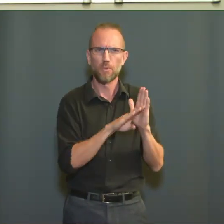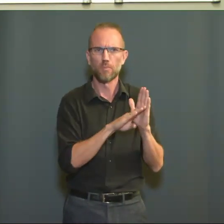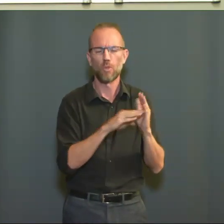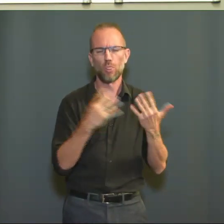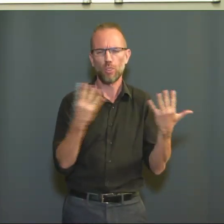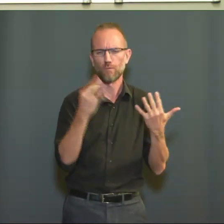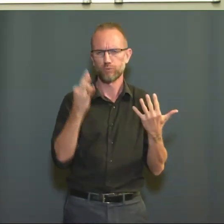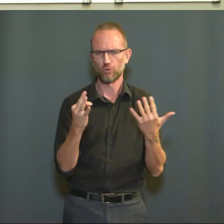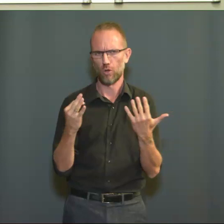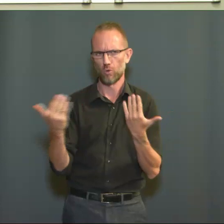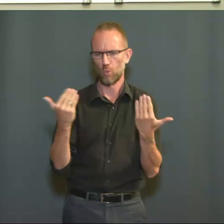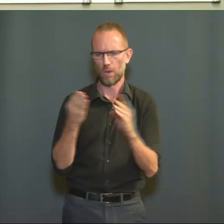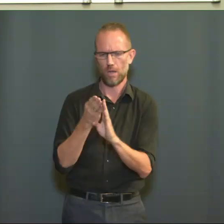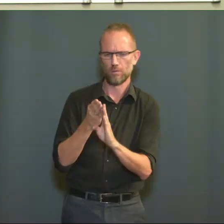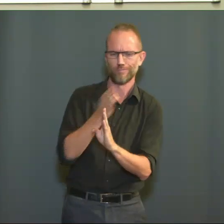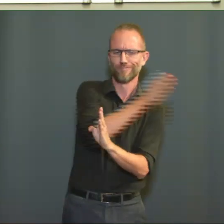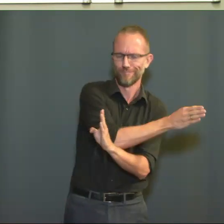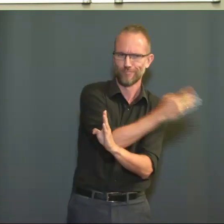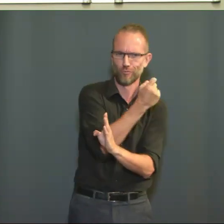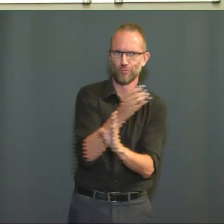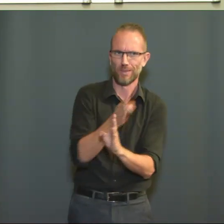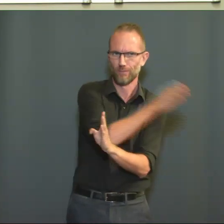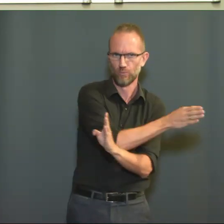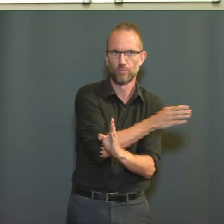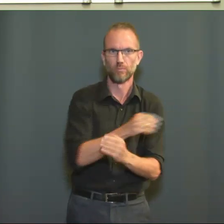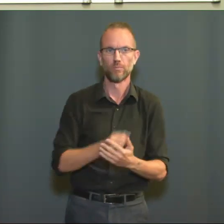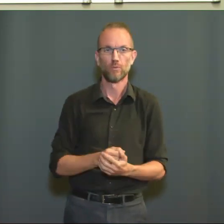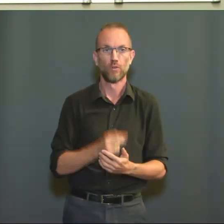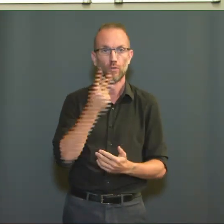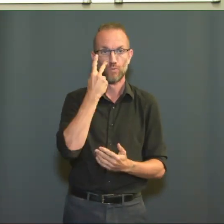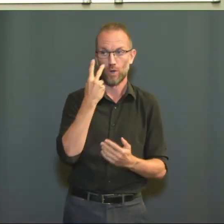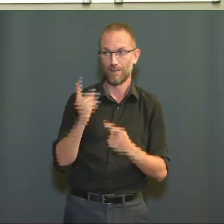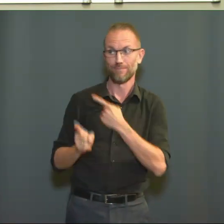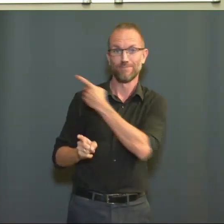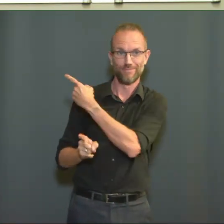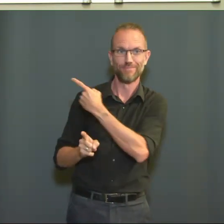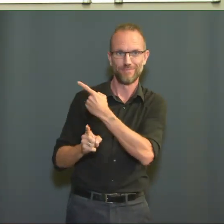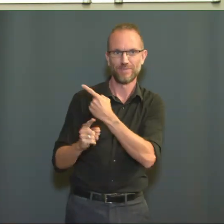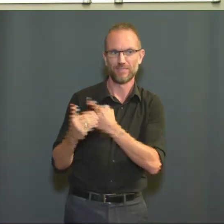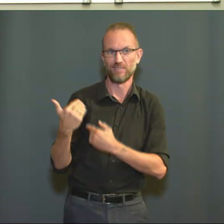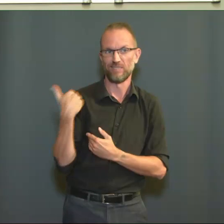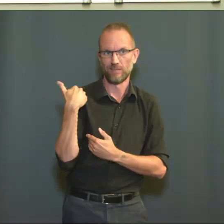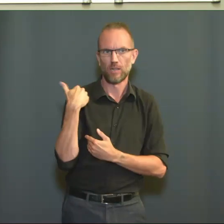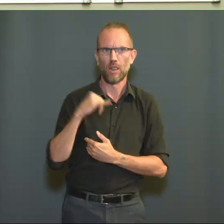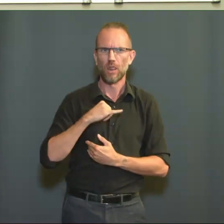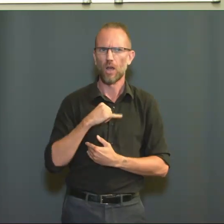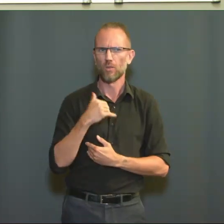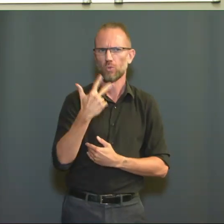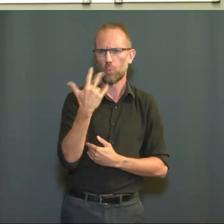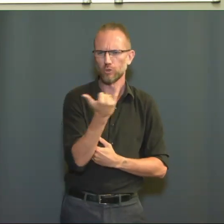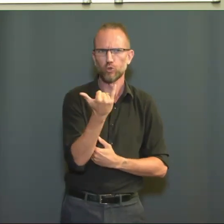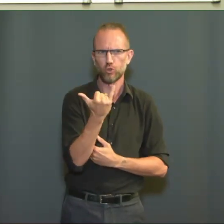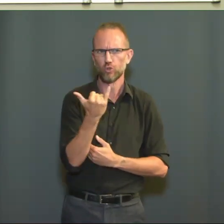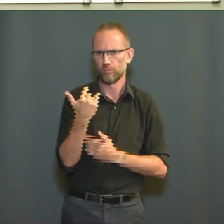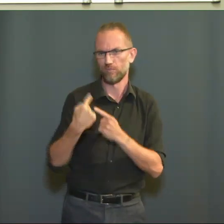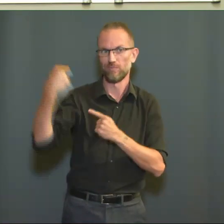semaine précédente. Et si on regarde sur la courbe devant vous les 3 derniers jours pour lesquels nous avons des données complètes, on